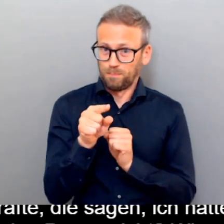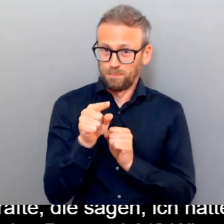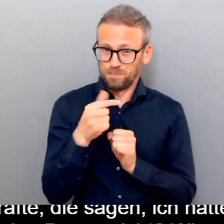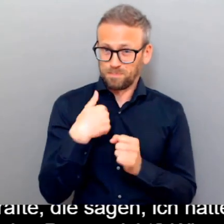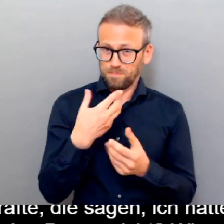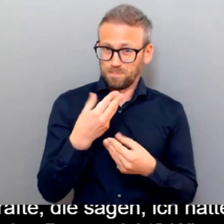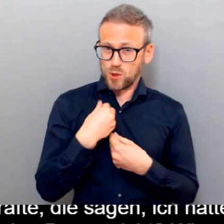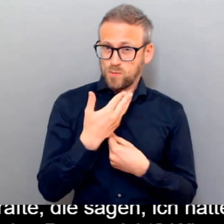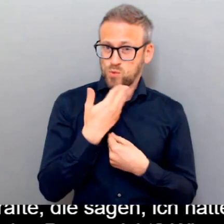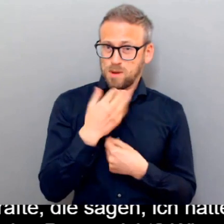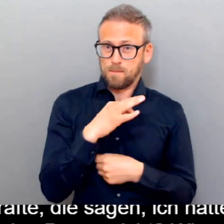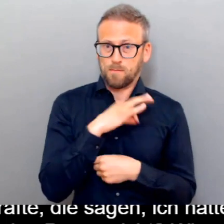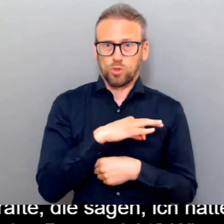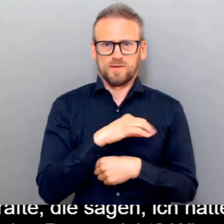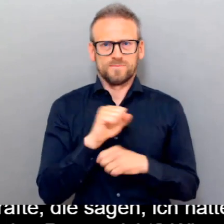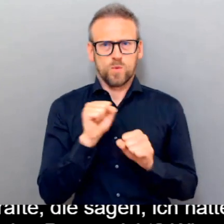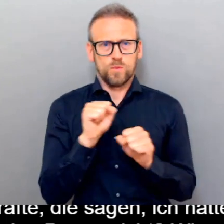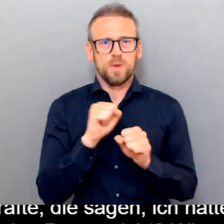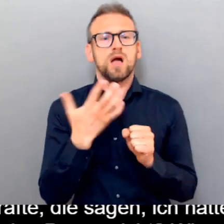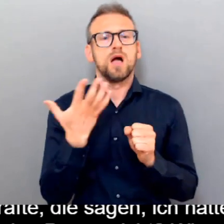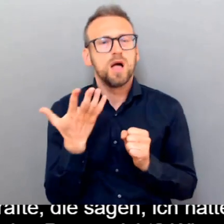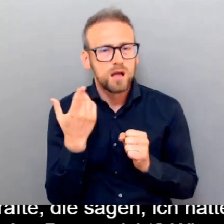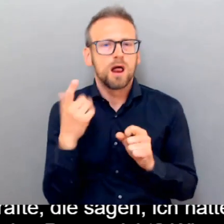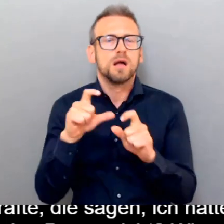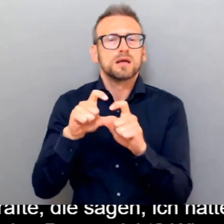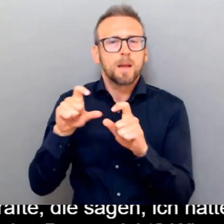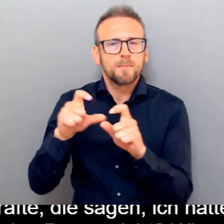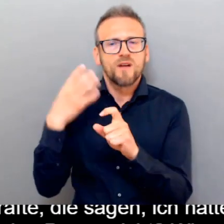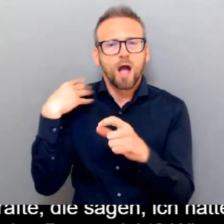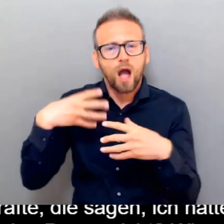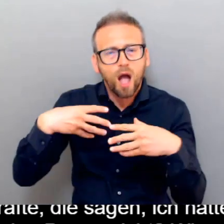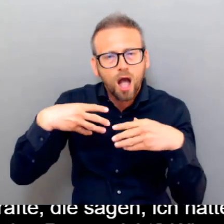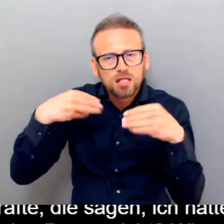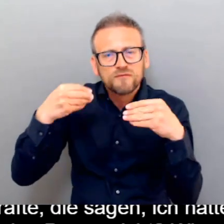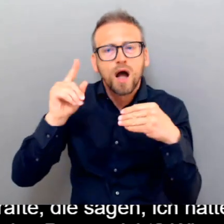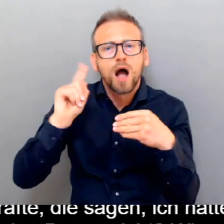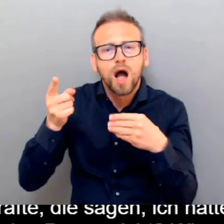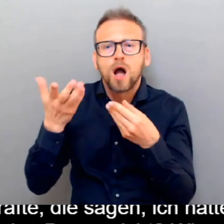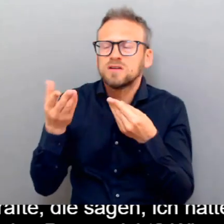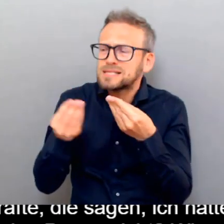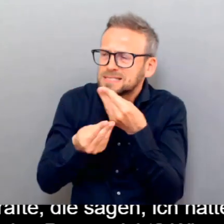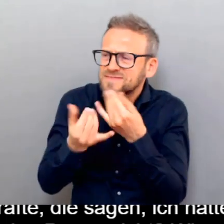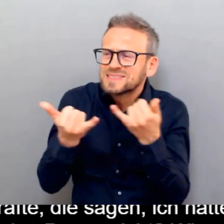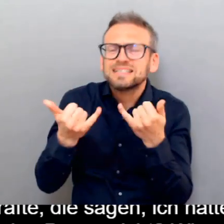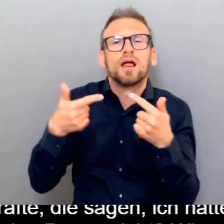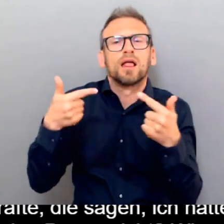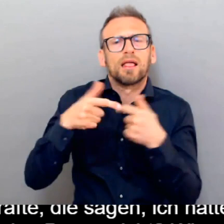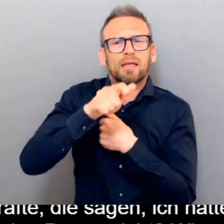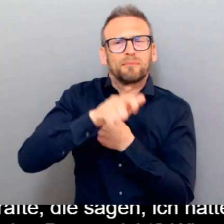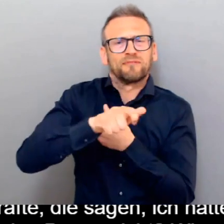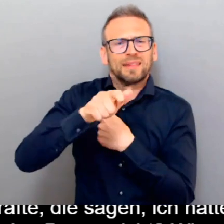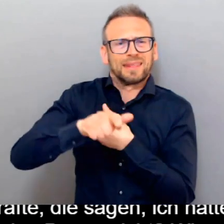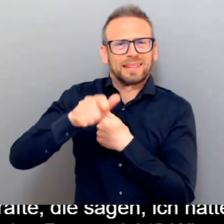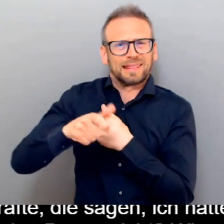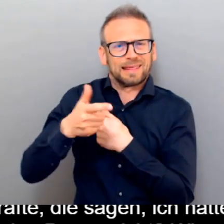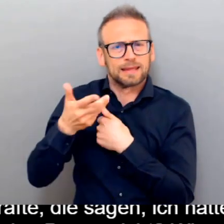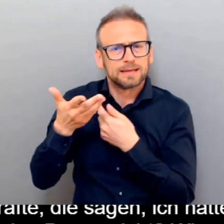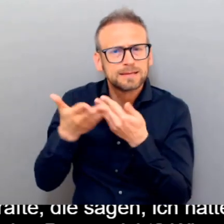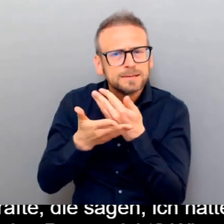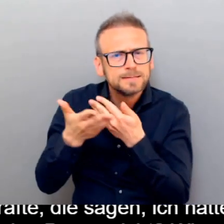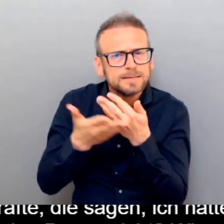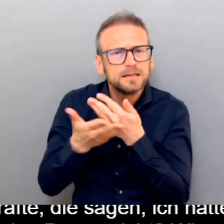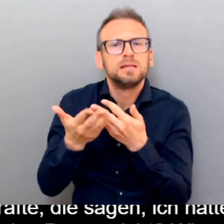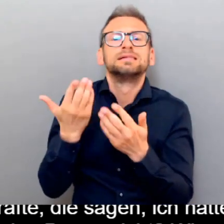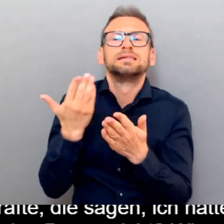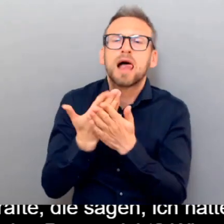500 Euro, wenn man über 25 Stunden arbeitet, beziehungsweise 300 Euro, wenn es weniger sind. Und ich darf sagen,